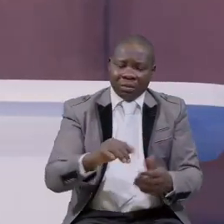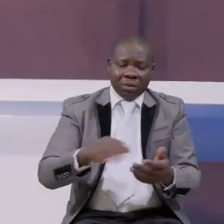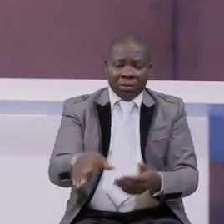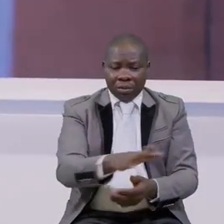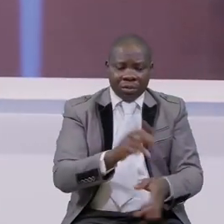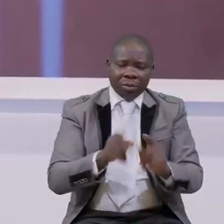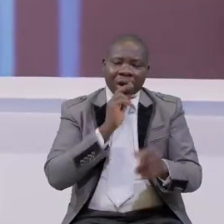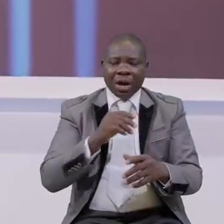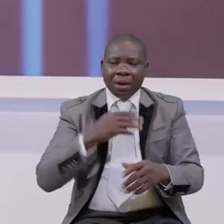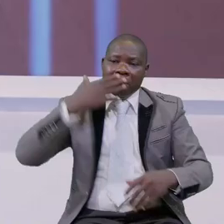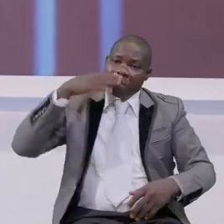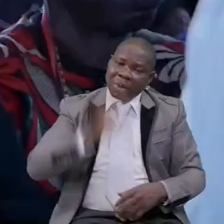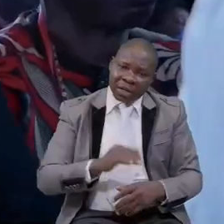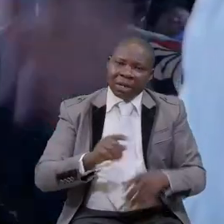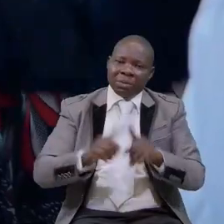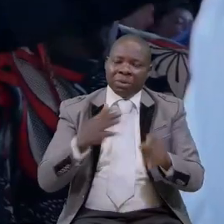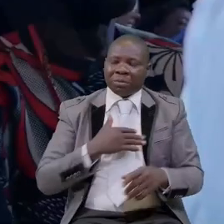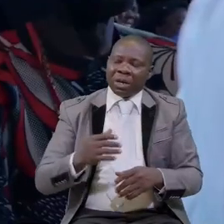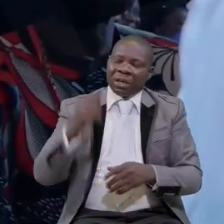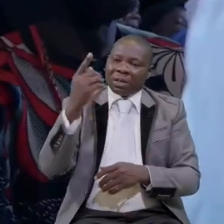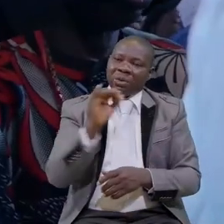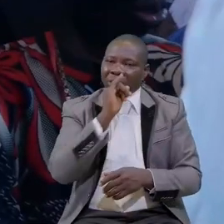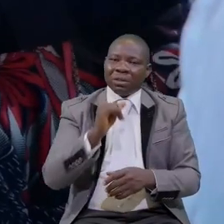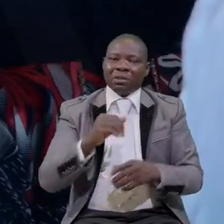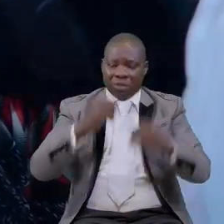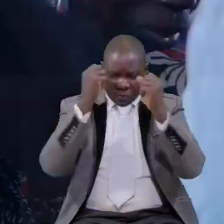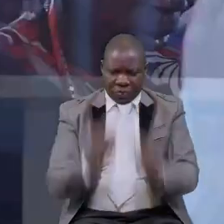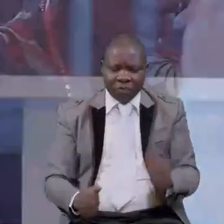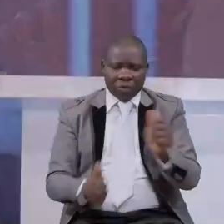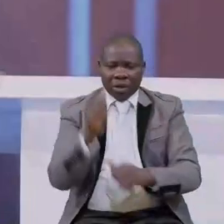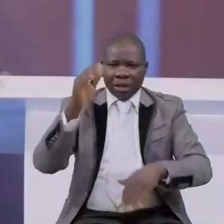Dieu est plus terrible que ces gens-là.